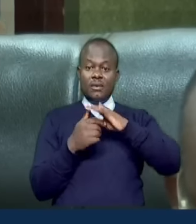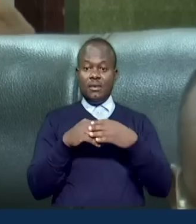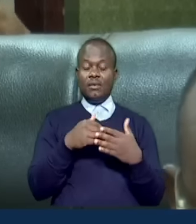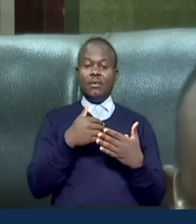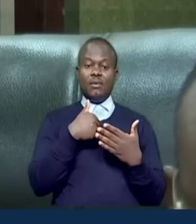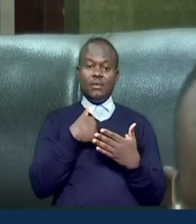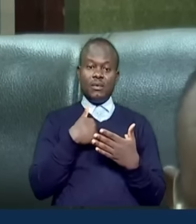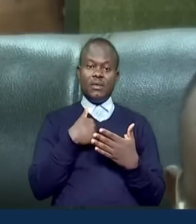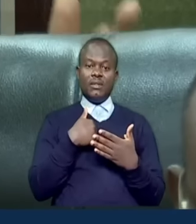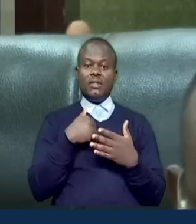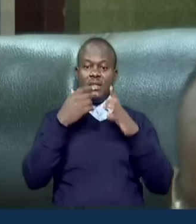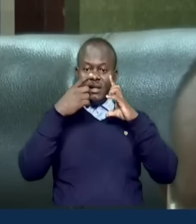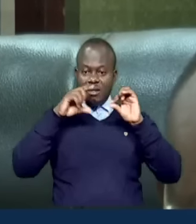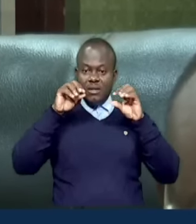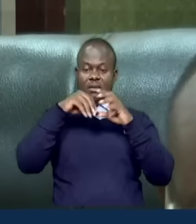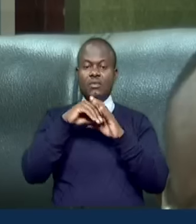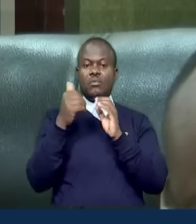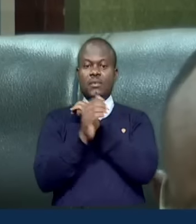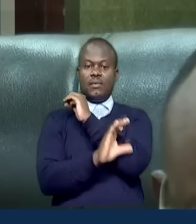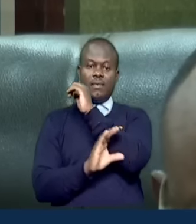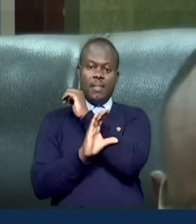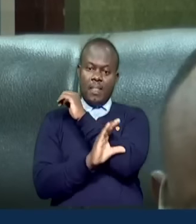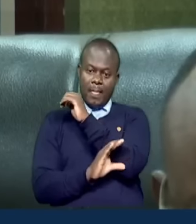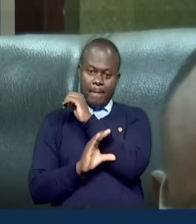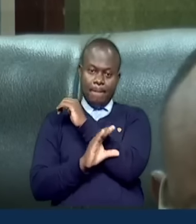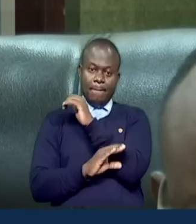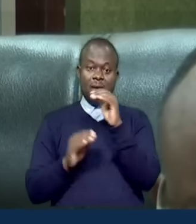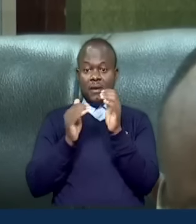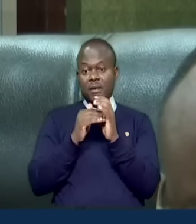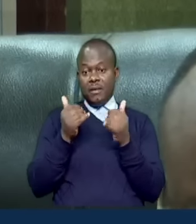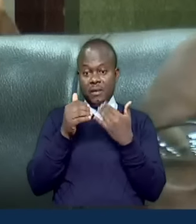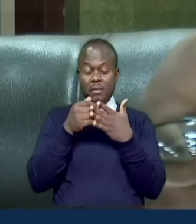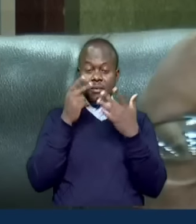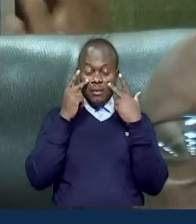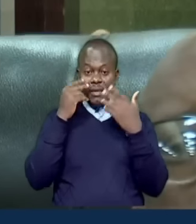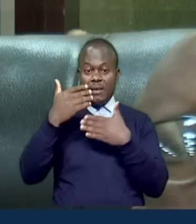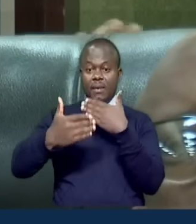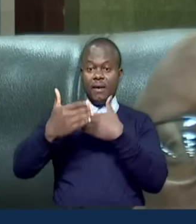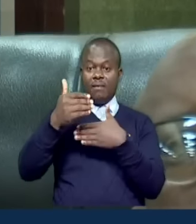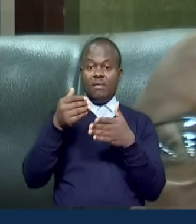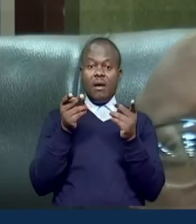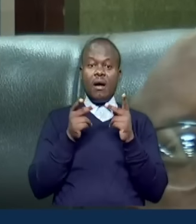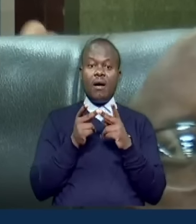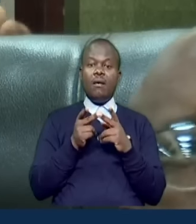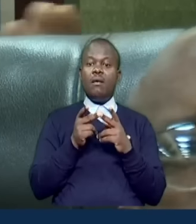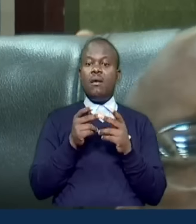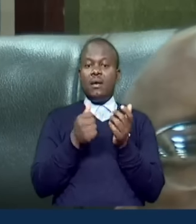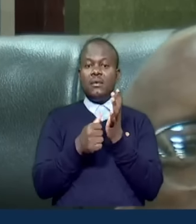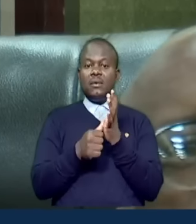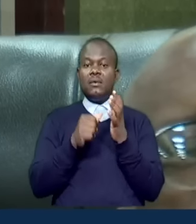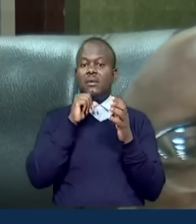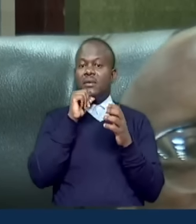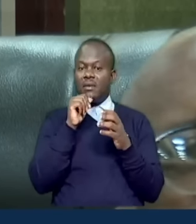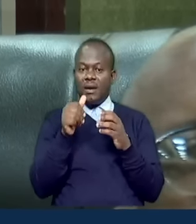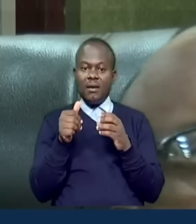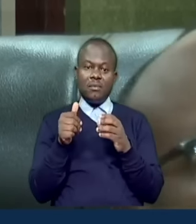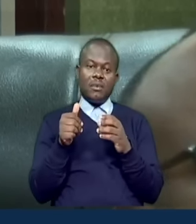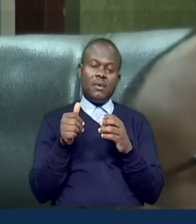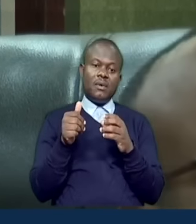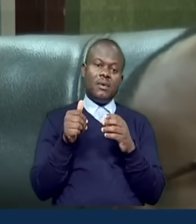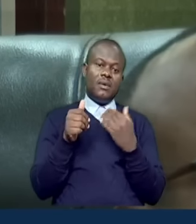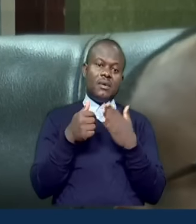ijambo mu mahanga ikintu ni ukureba hafi aho mwagutari ntabwo urupfa